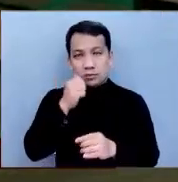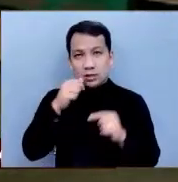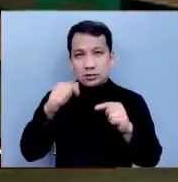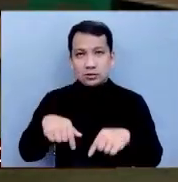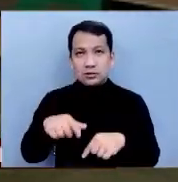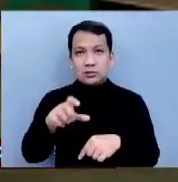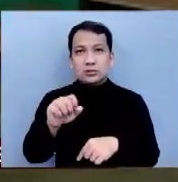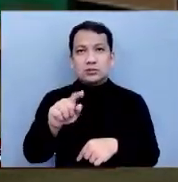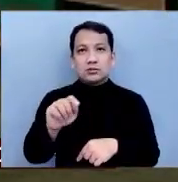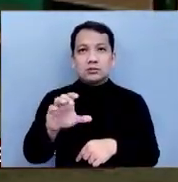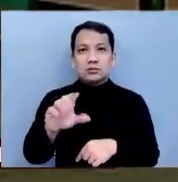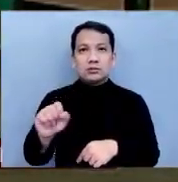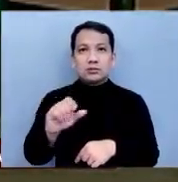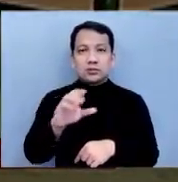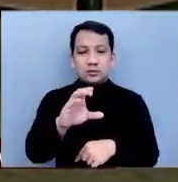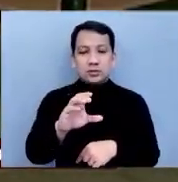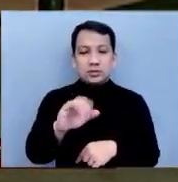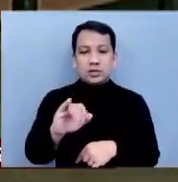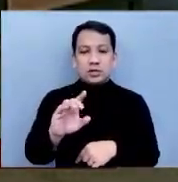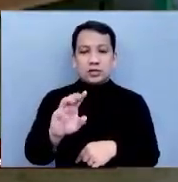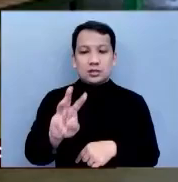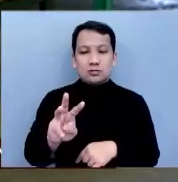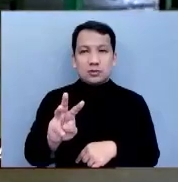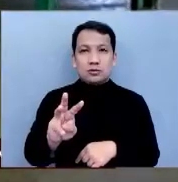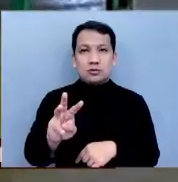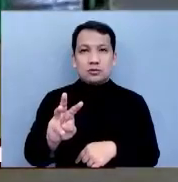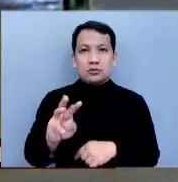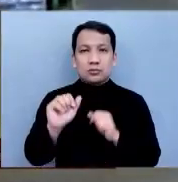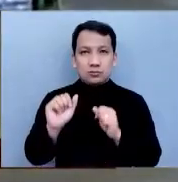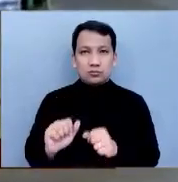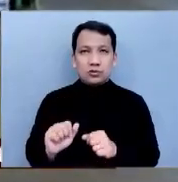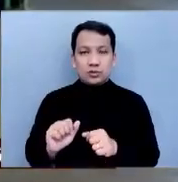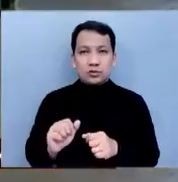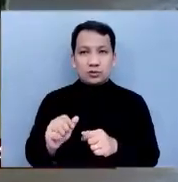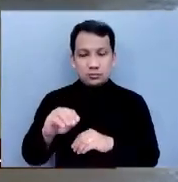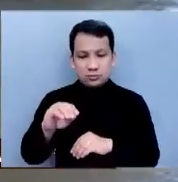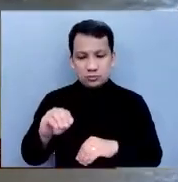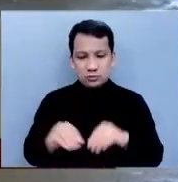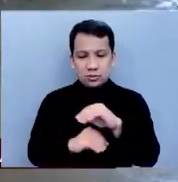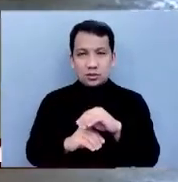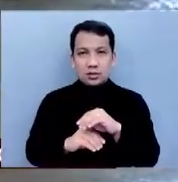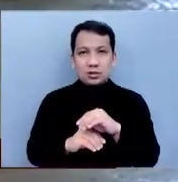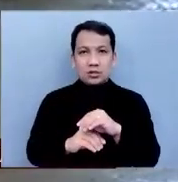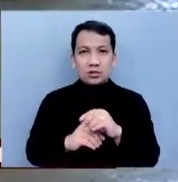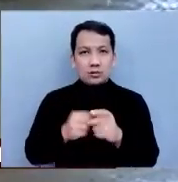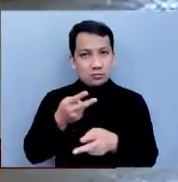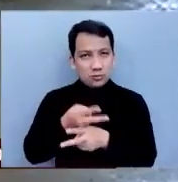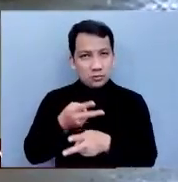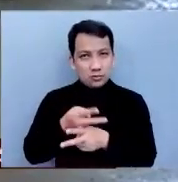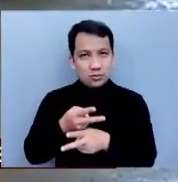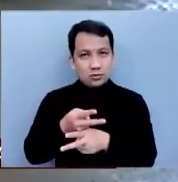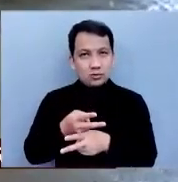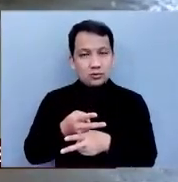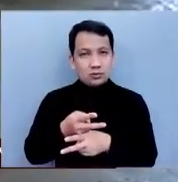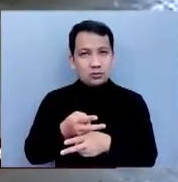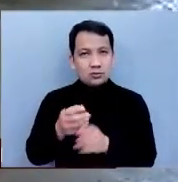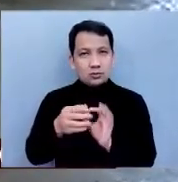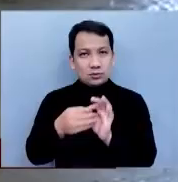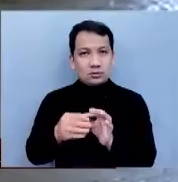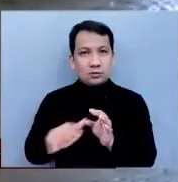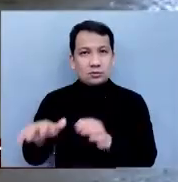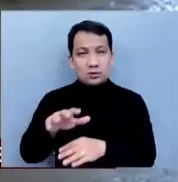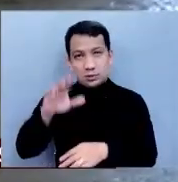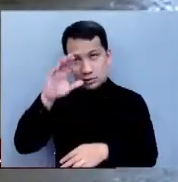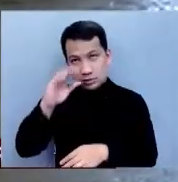Lucia CIW. Kaya maaaring magkaroon ng konting adjustment ang mga gwardiya na nasanay ng humawak ng mga